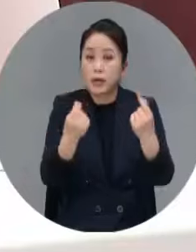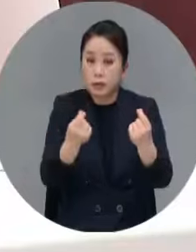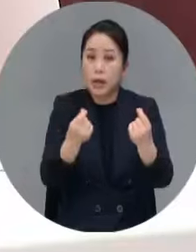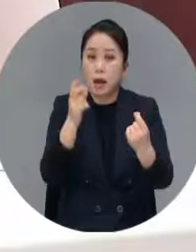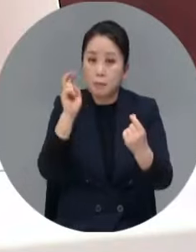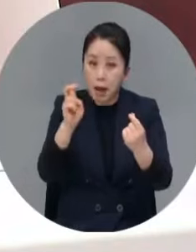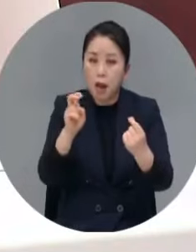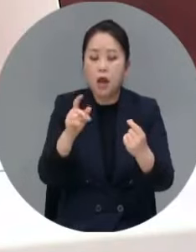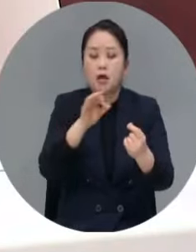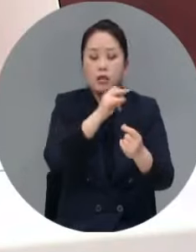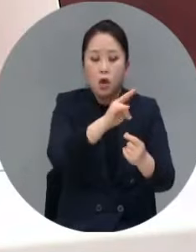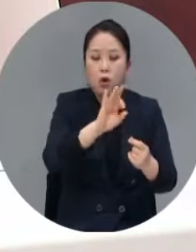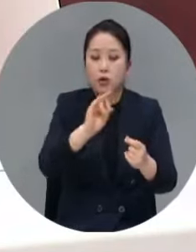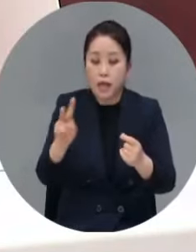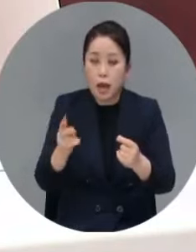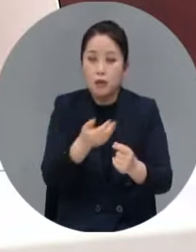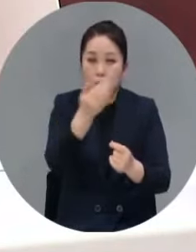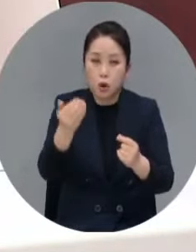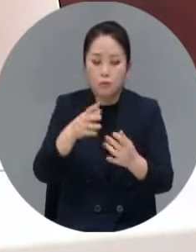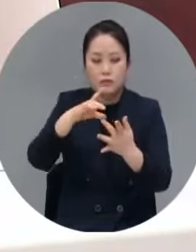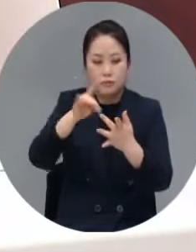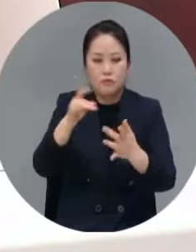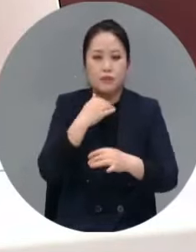선택을 기다리고 있습니다 MBC 뉴스 김입니다